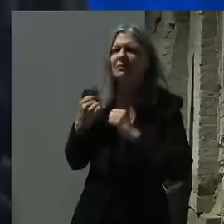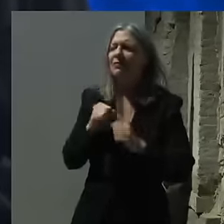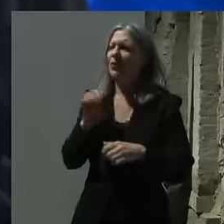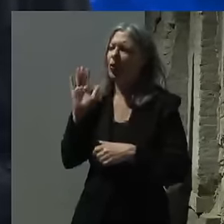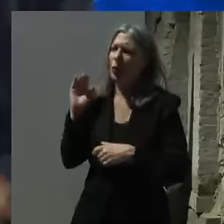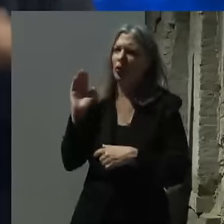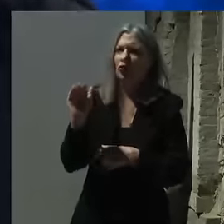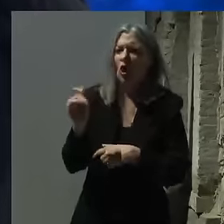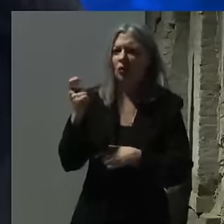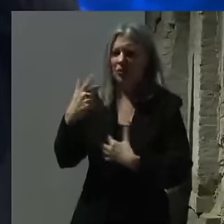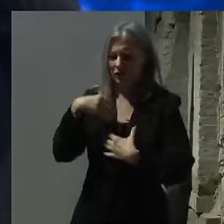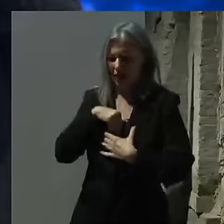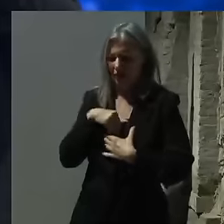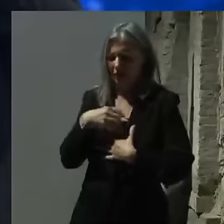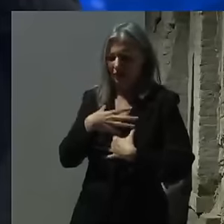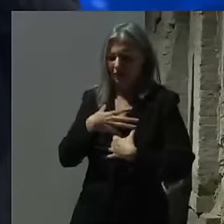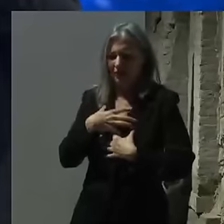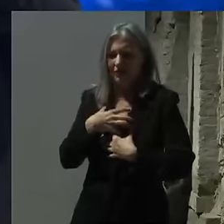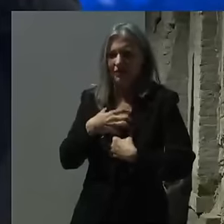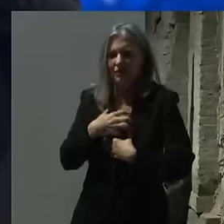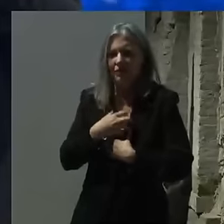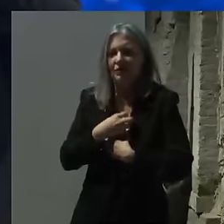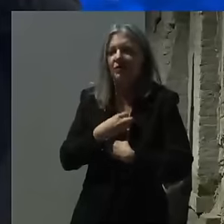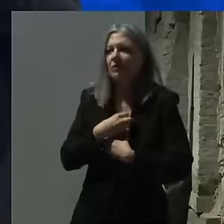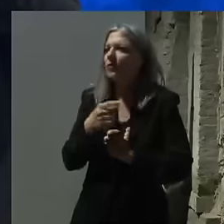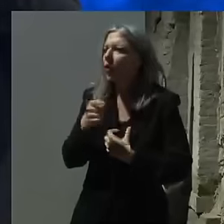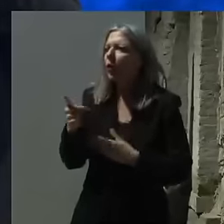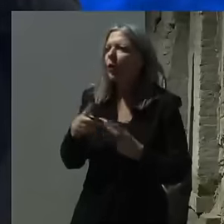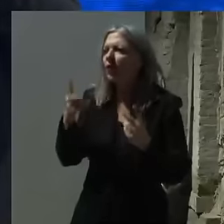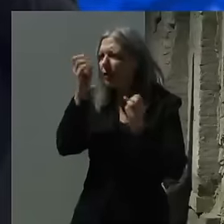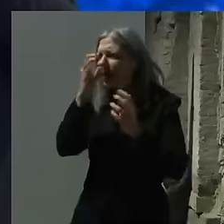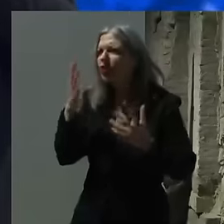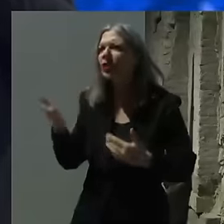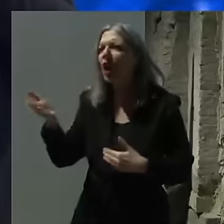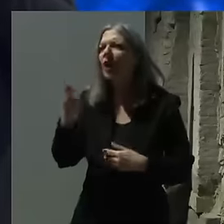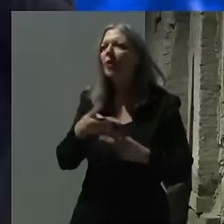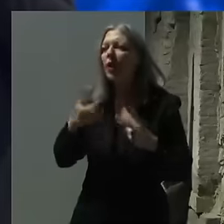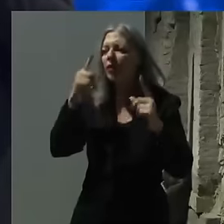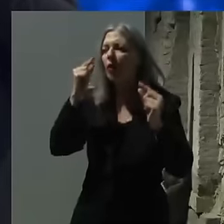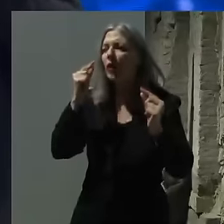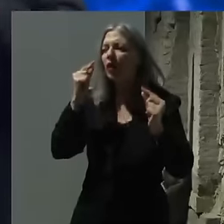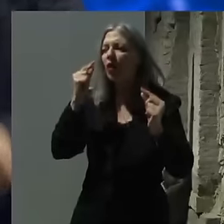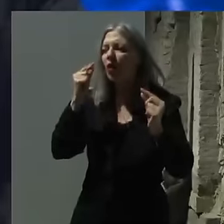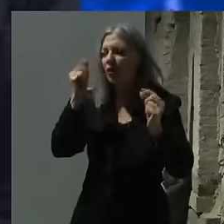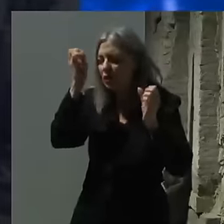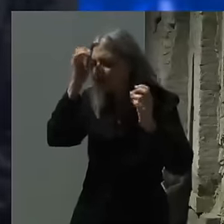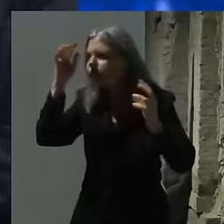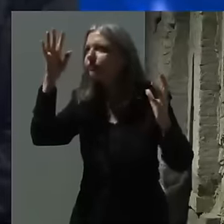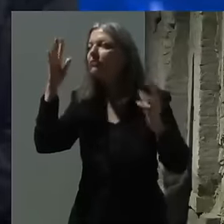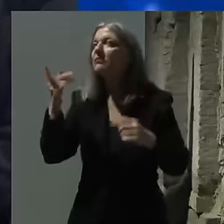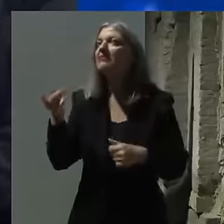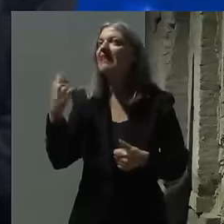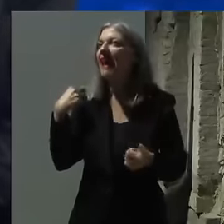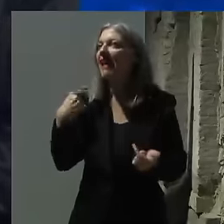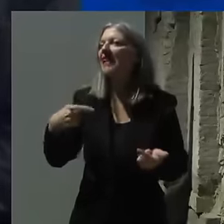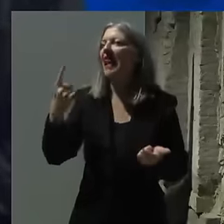vita che ti si spenge dentro. Provate a immaginare, io lo dico sempre questo, provate a chiudere gli occhi e pensare a quello che avete fatto ieri